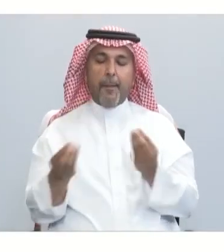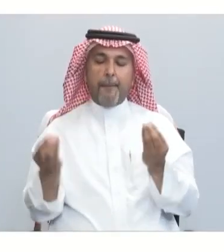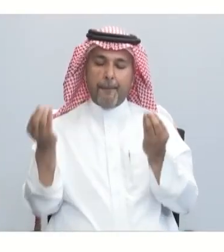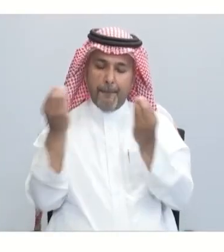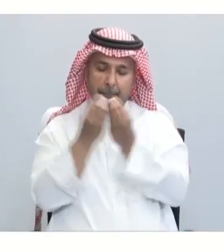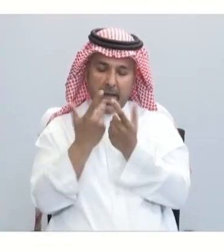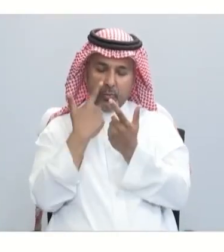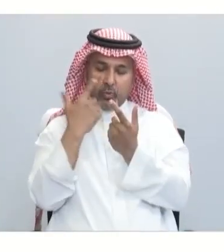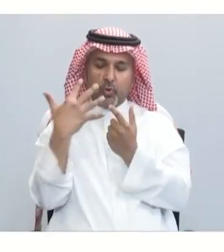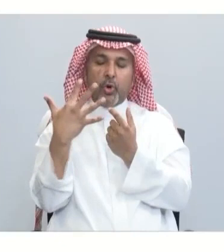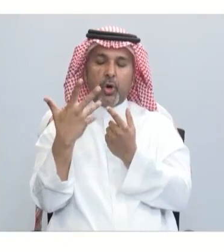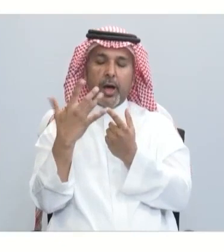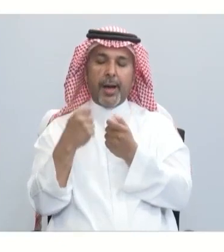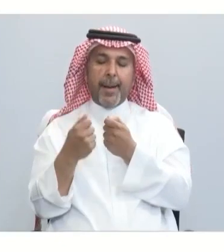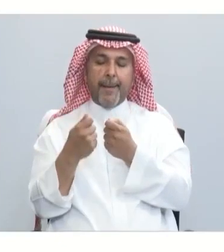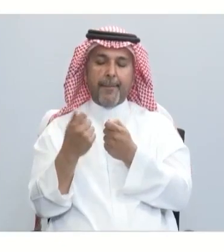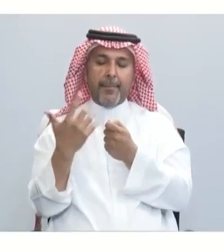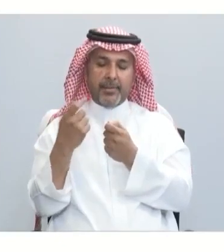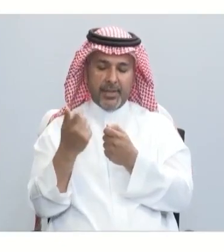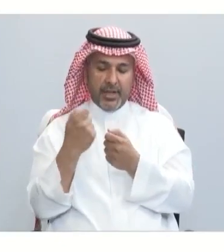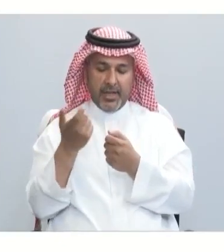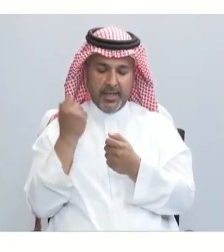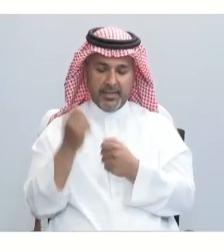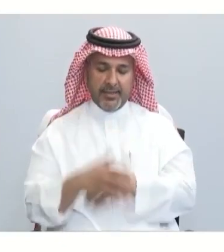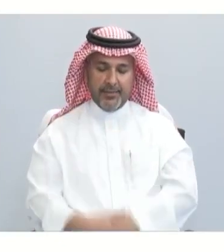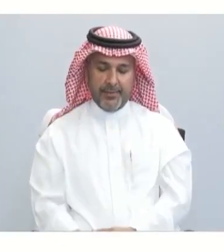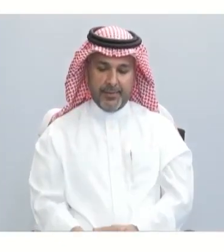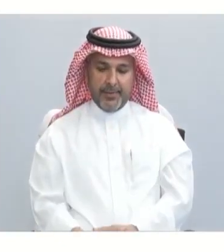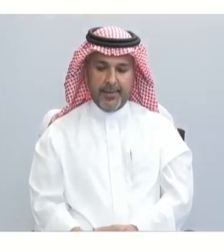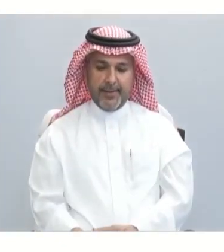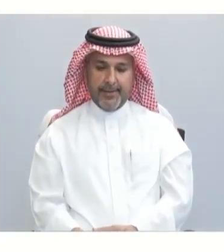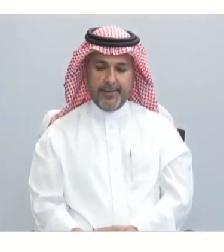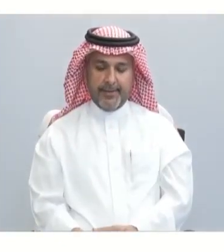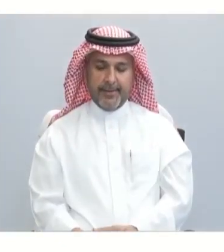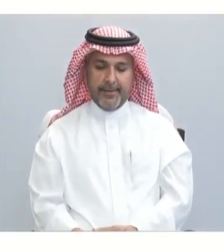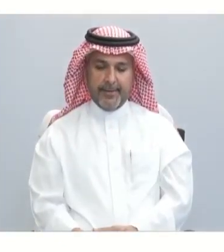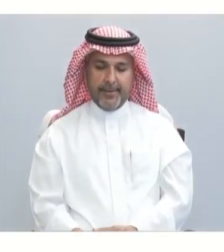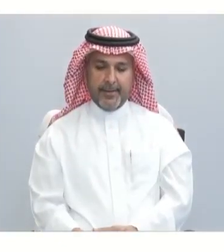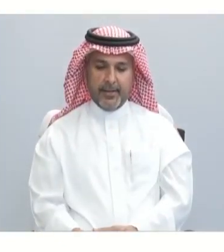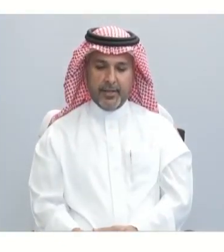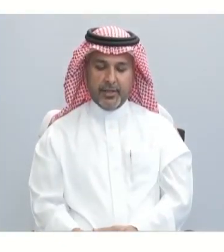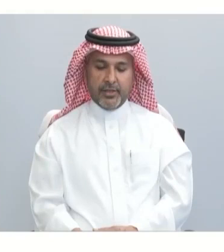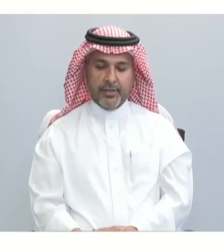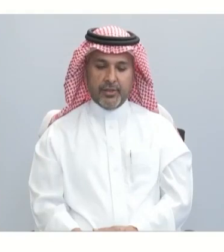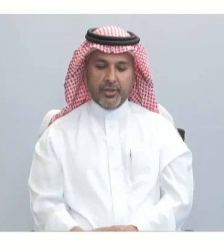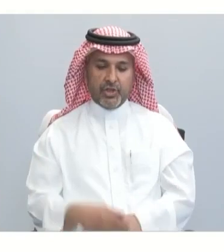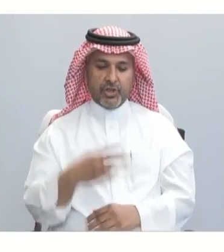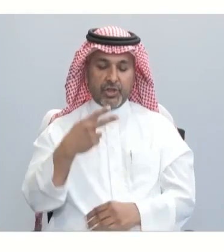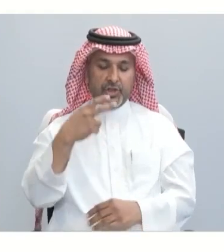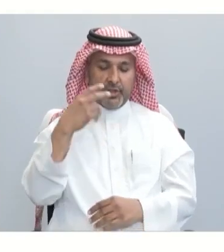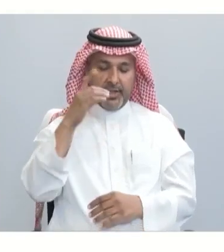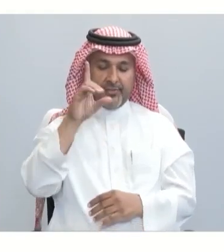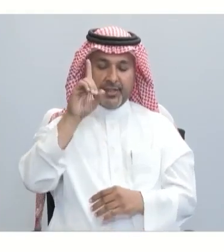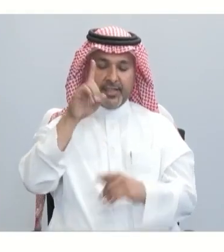المنتج اللي راح يشتريه يعني بيكون الدي راح اضربها في 20 على